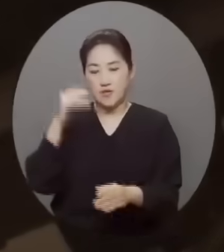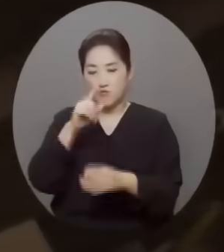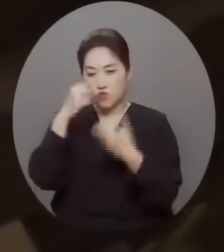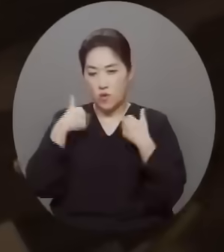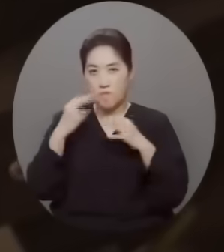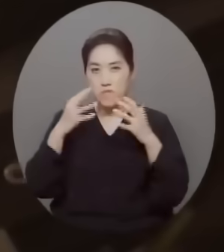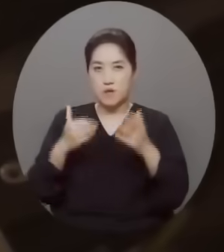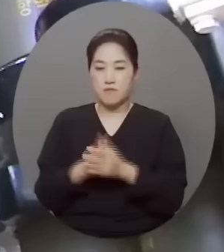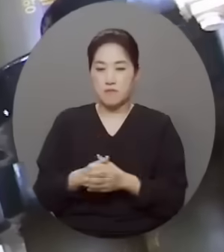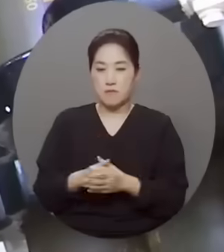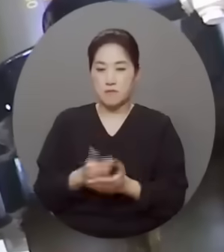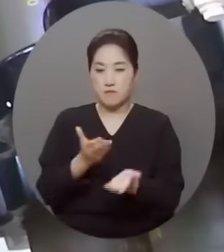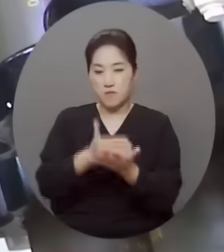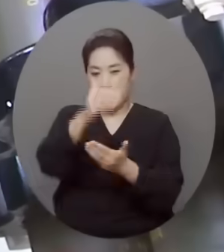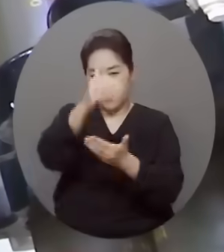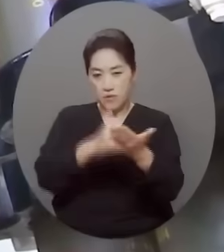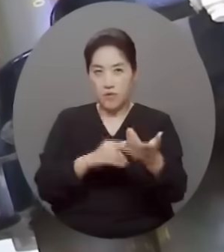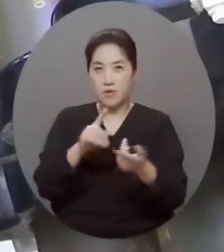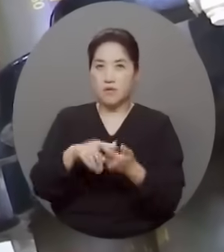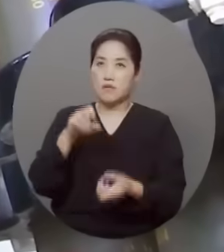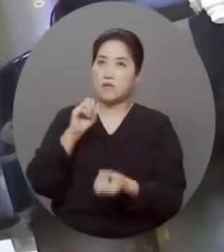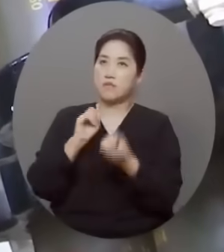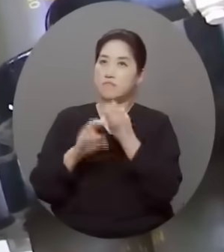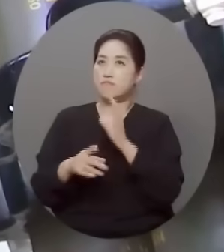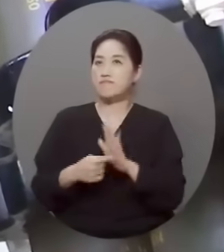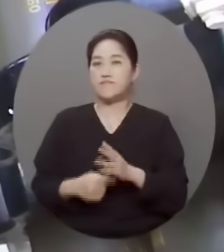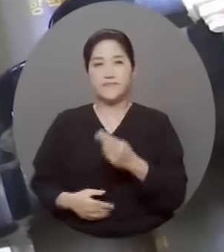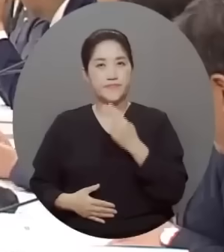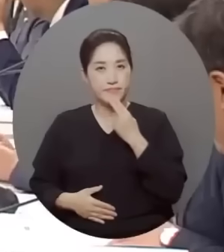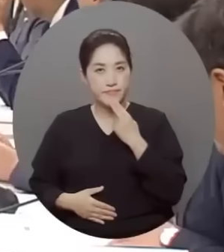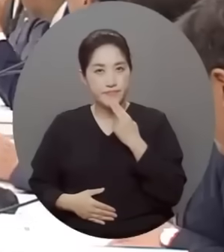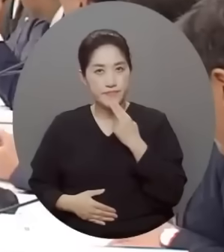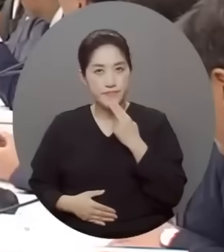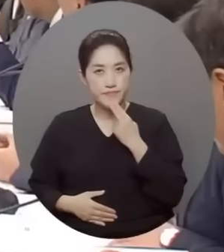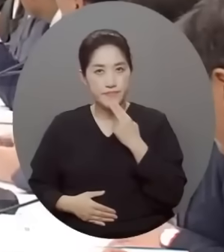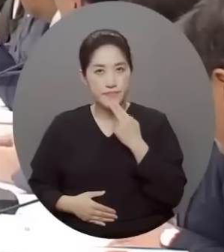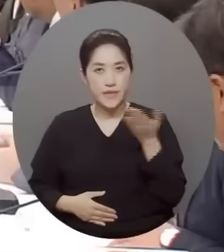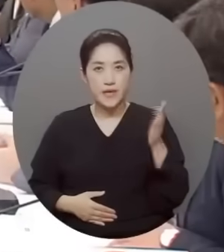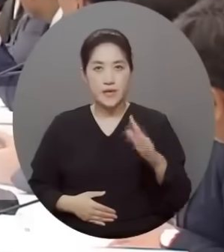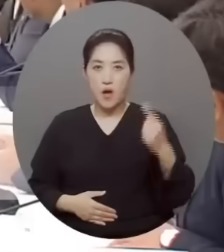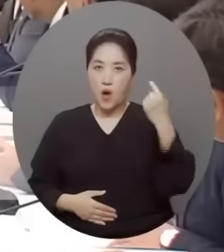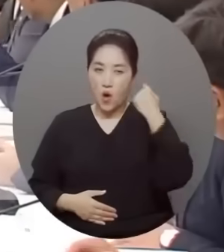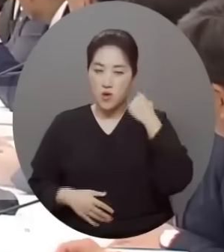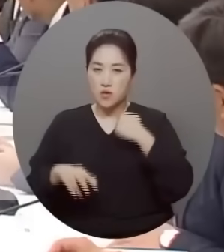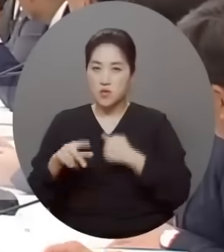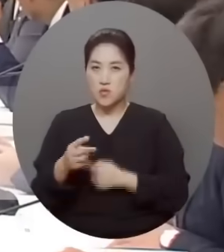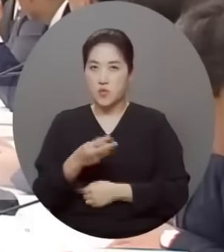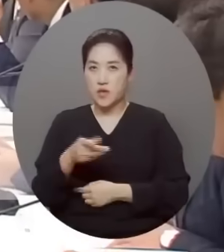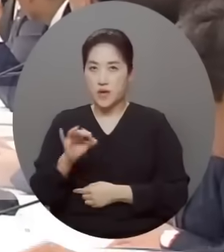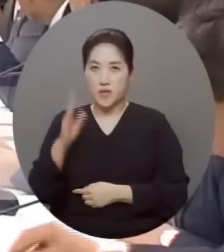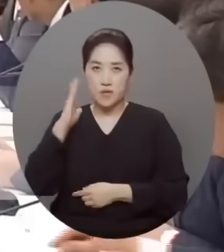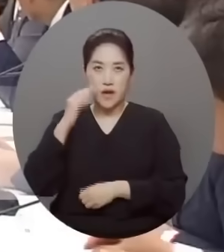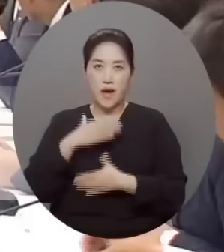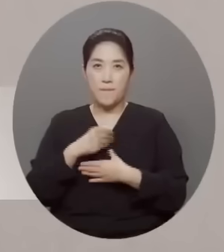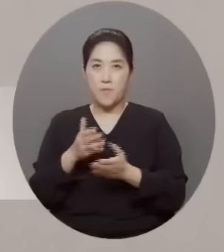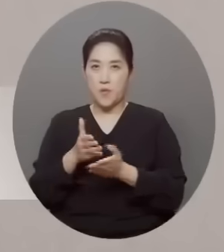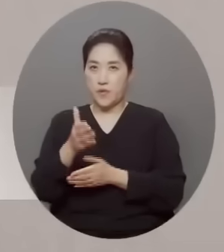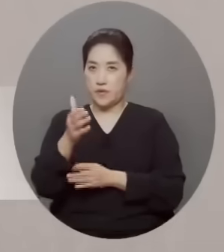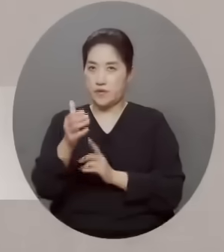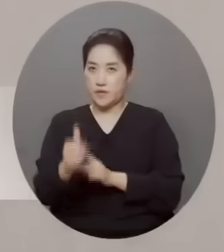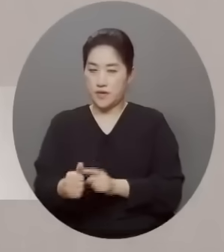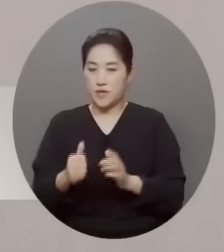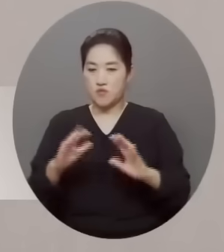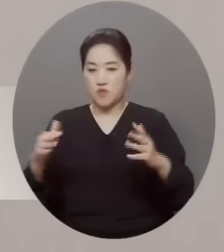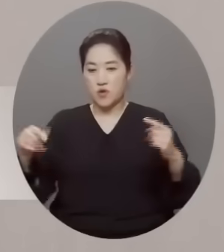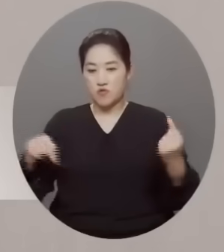미국은 이 보도에 대해 별다른 입장을 밝히지 않았습니다. 다만 어제 조태용 대통령실 안보실장은